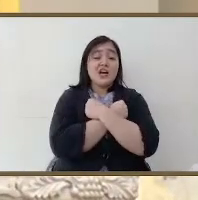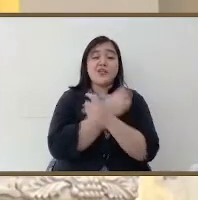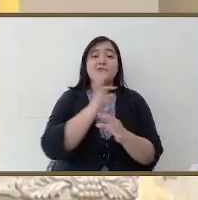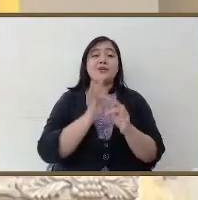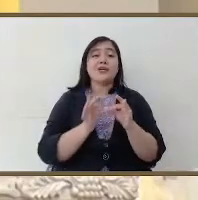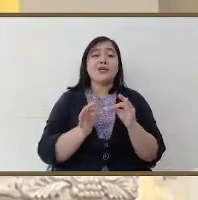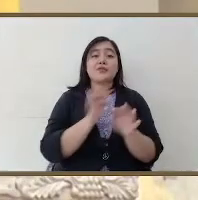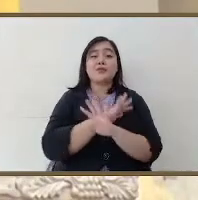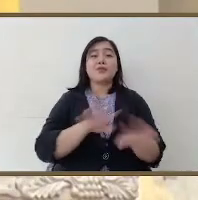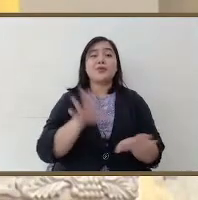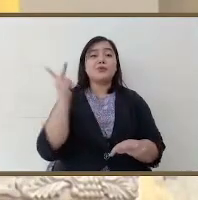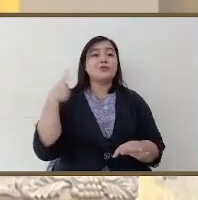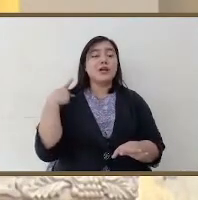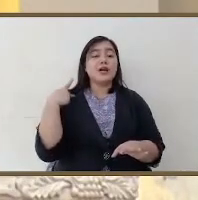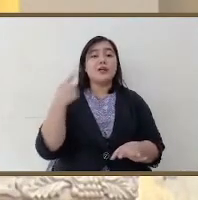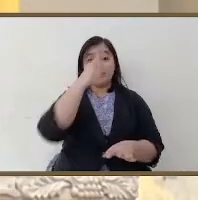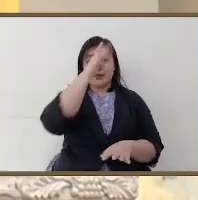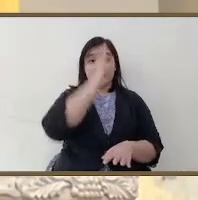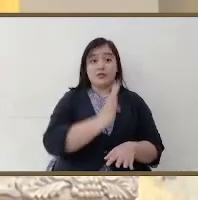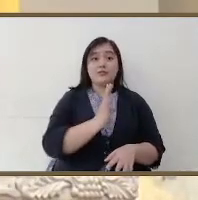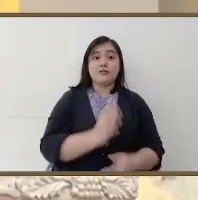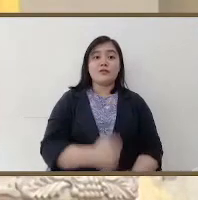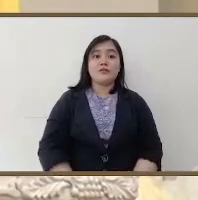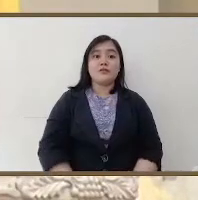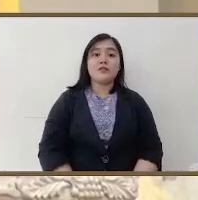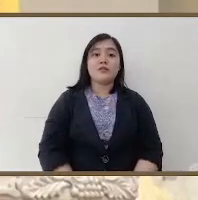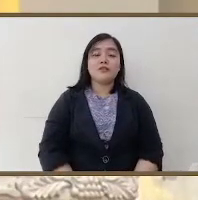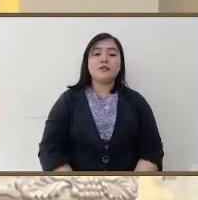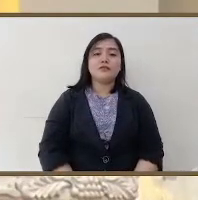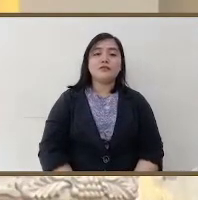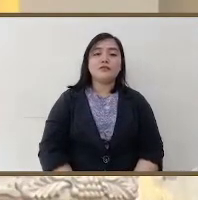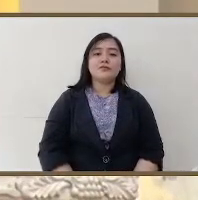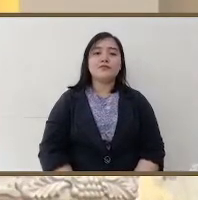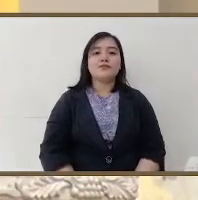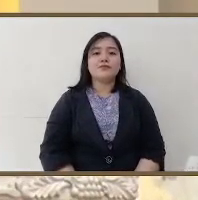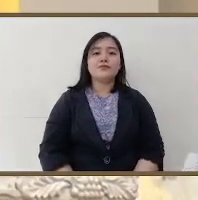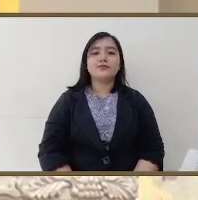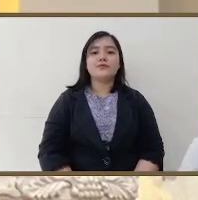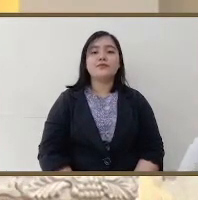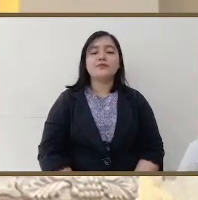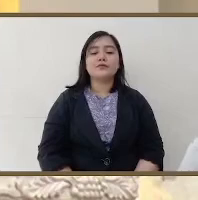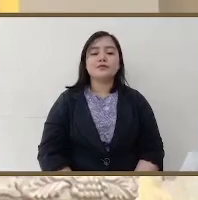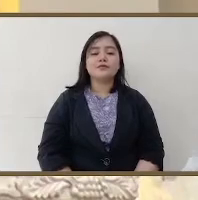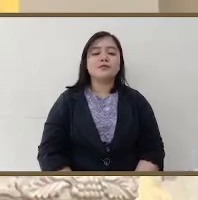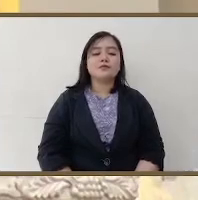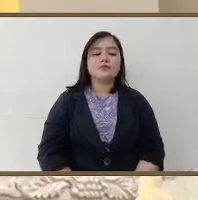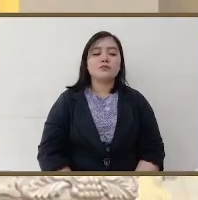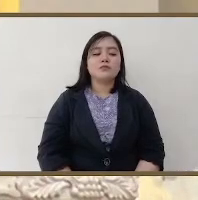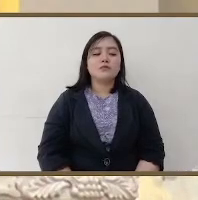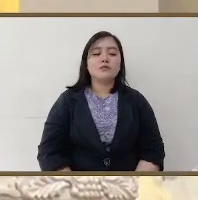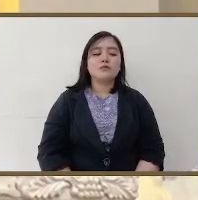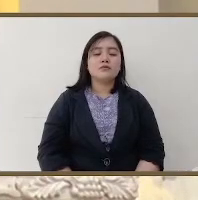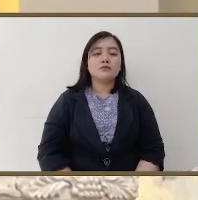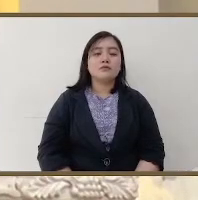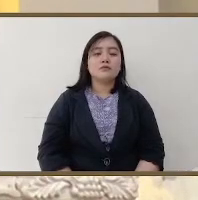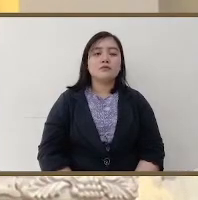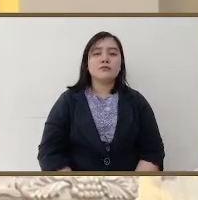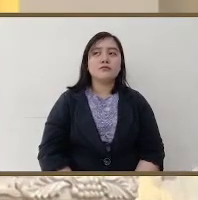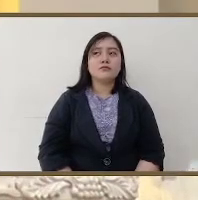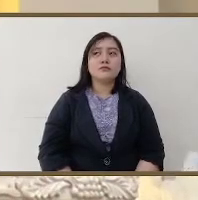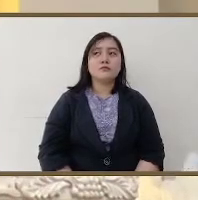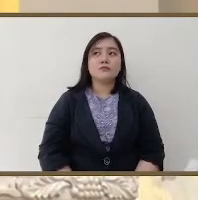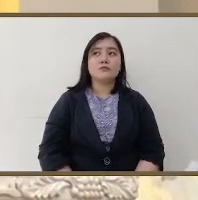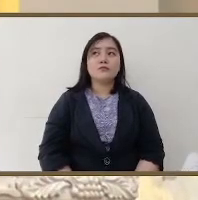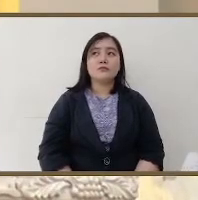This is very important. The second one, hindi lamang po mahalaga ang Diyos